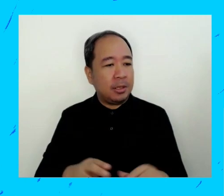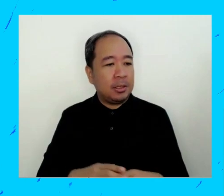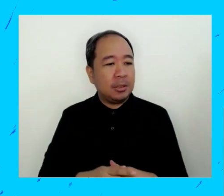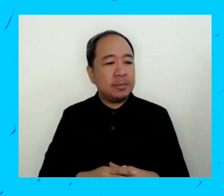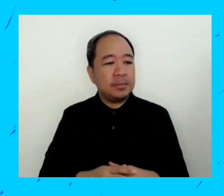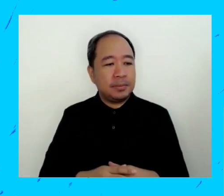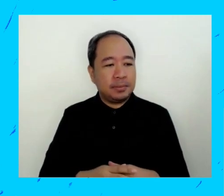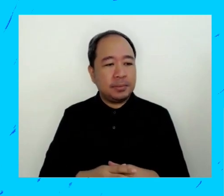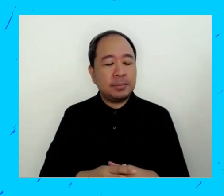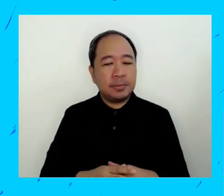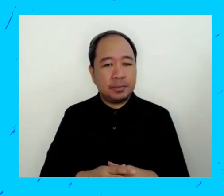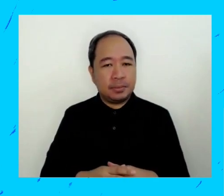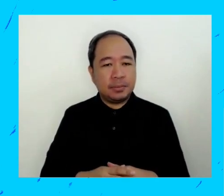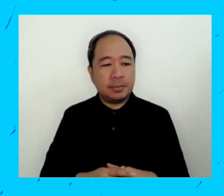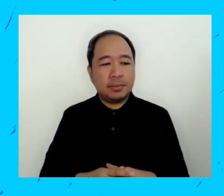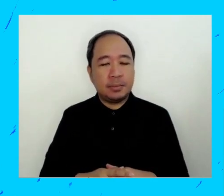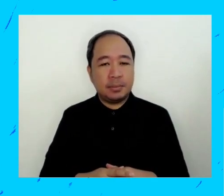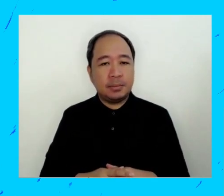expérience.